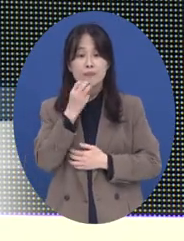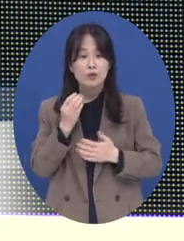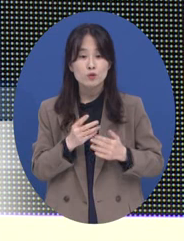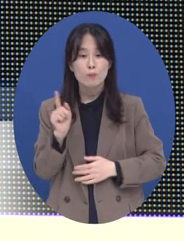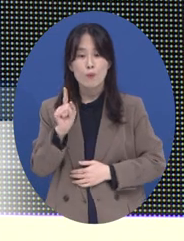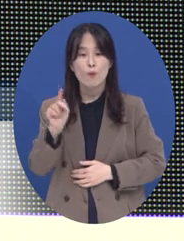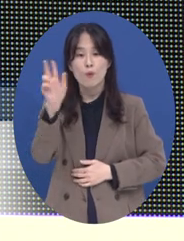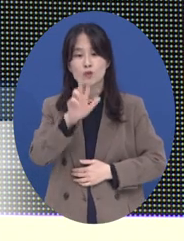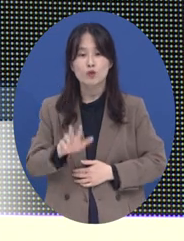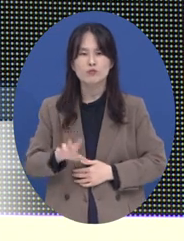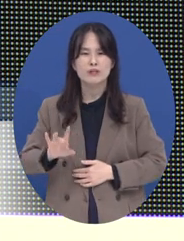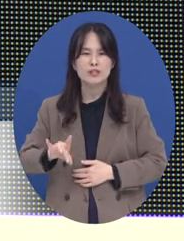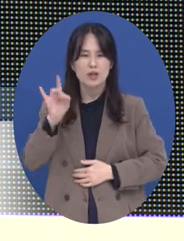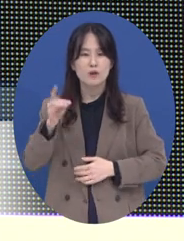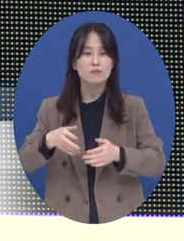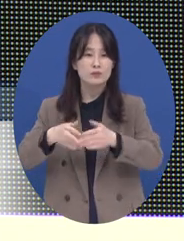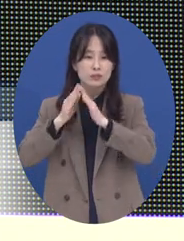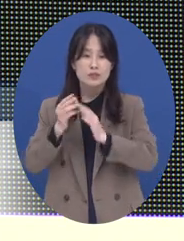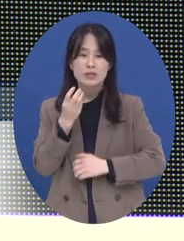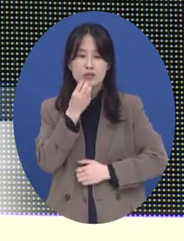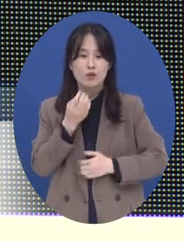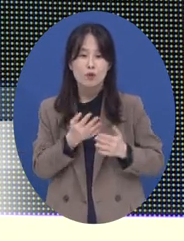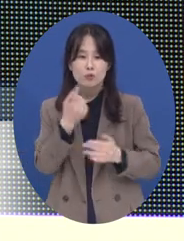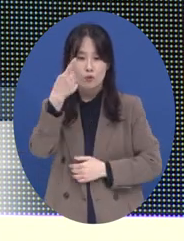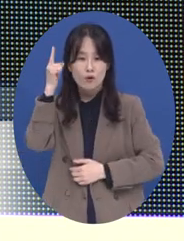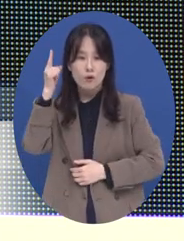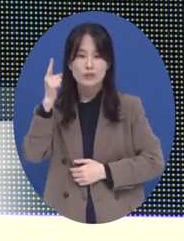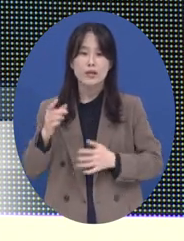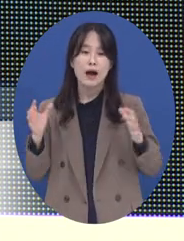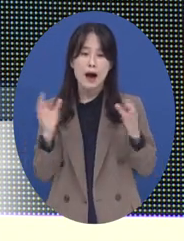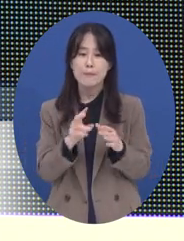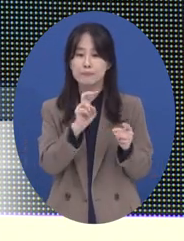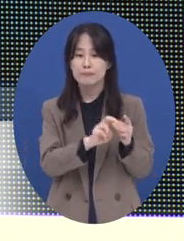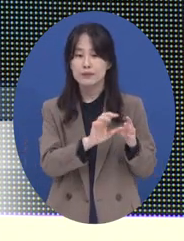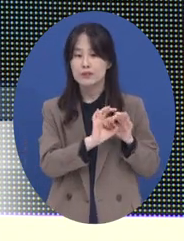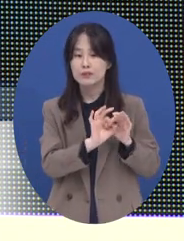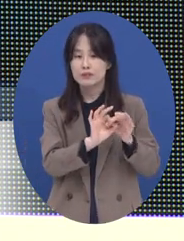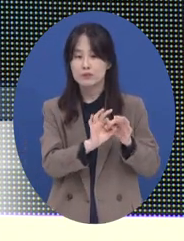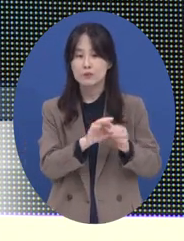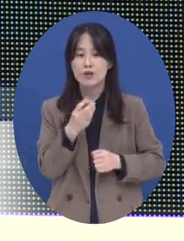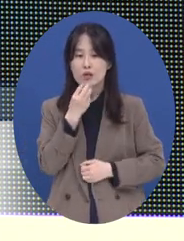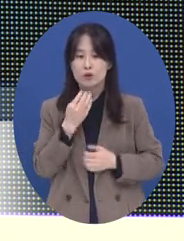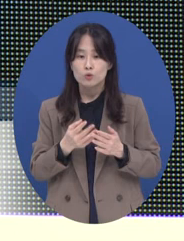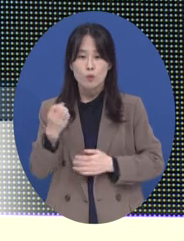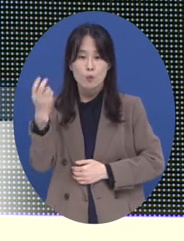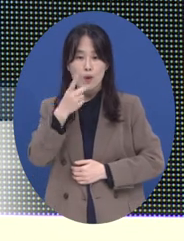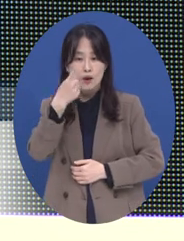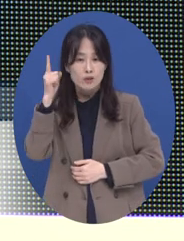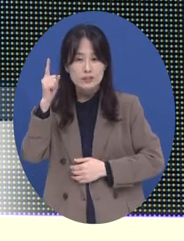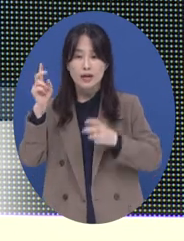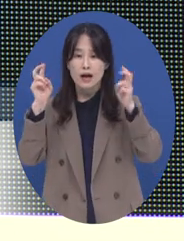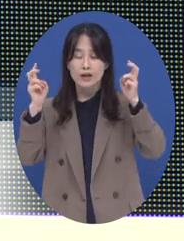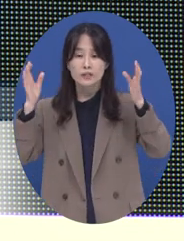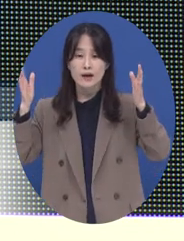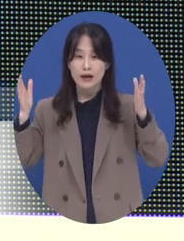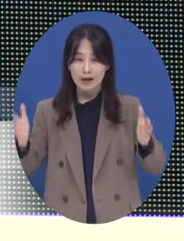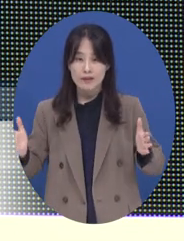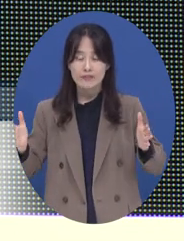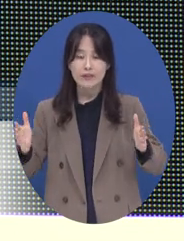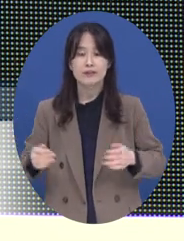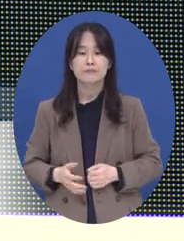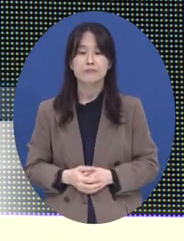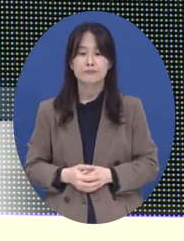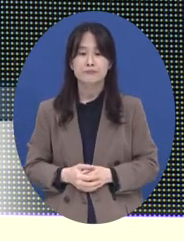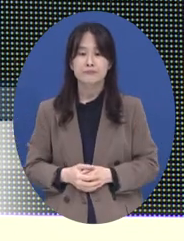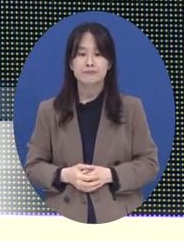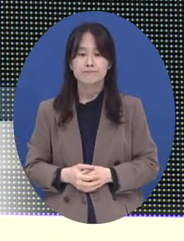경기도는 전국 자치단체 최초로 설립된 경기 러시아 협력센터를 통해